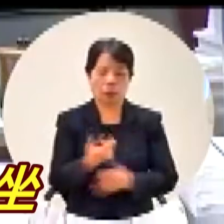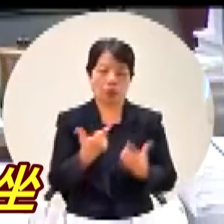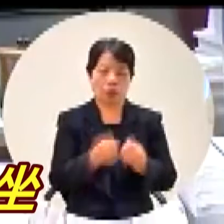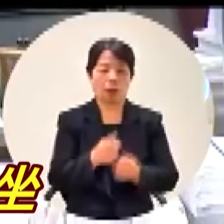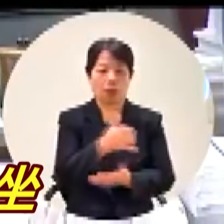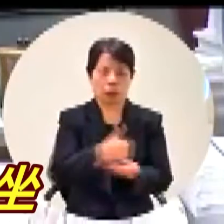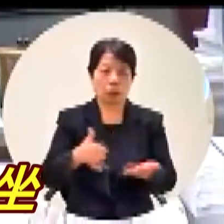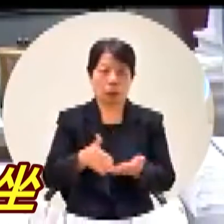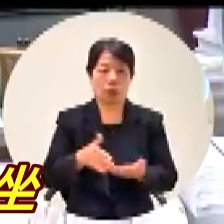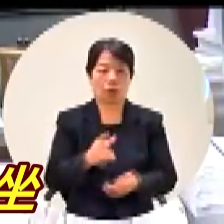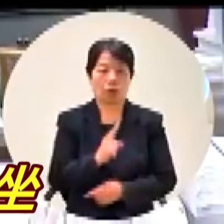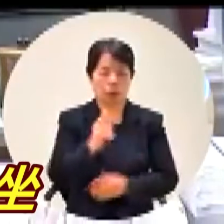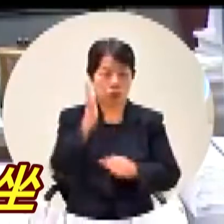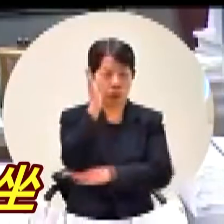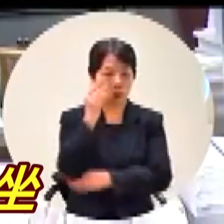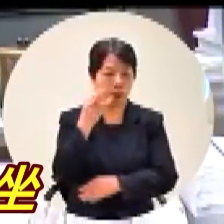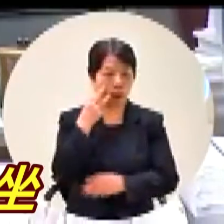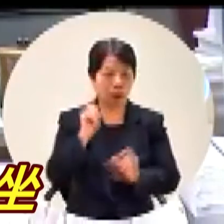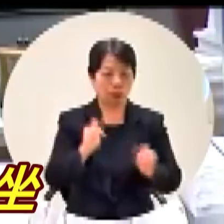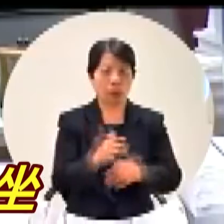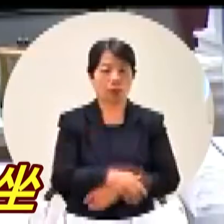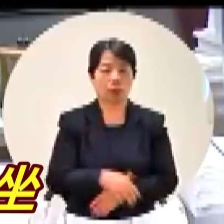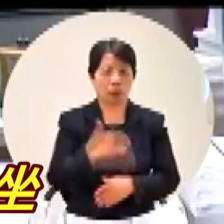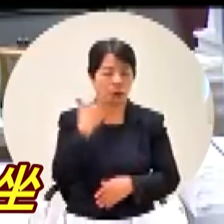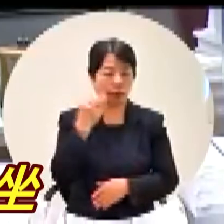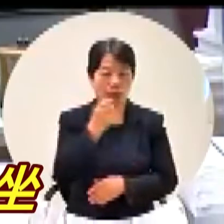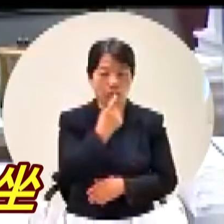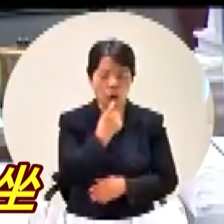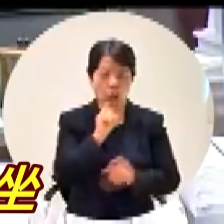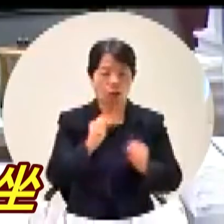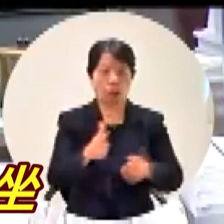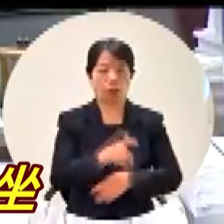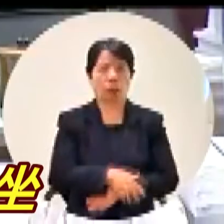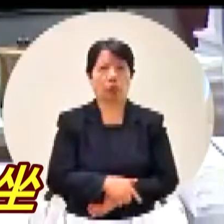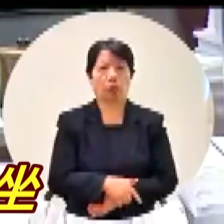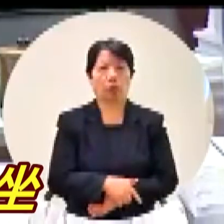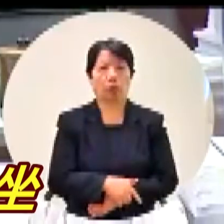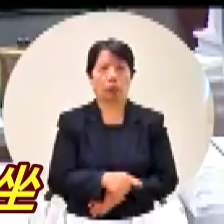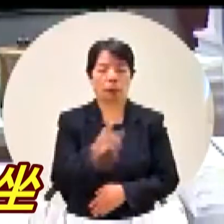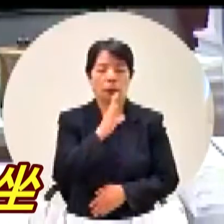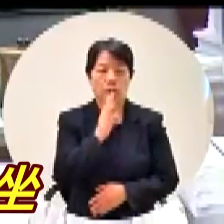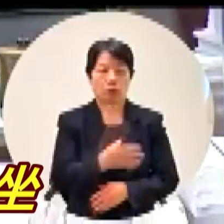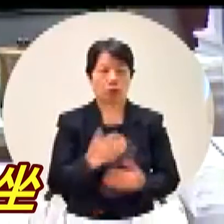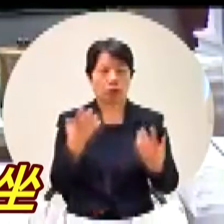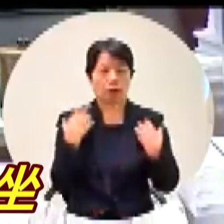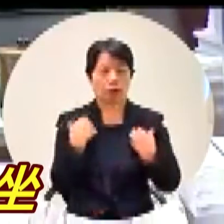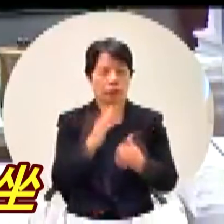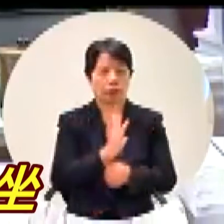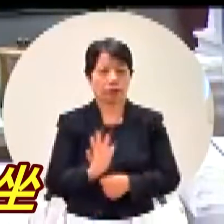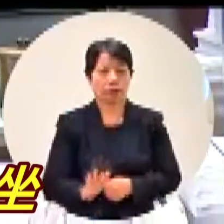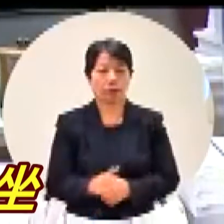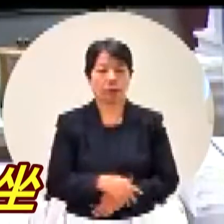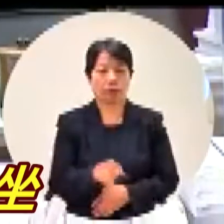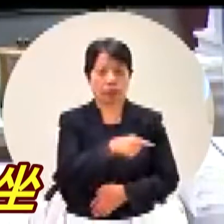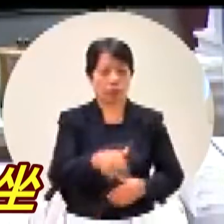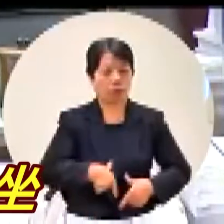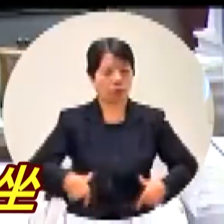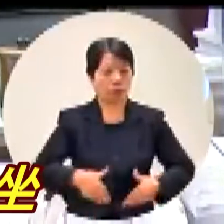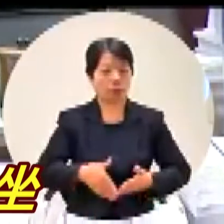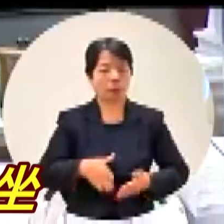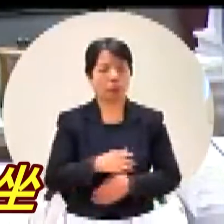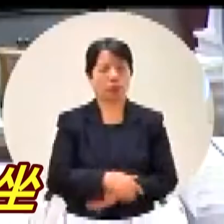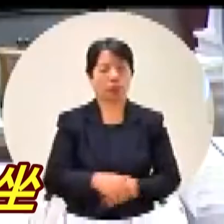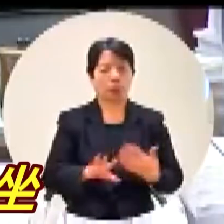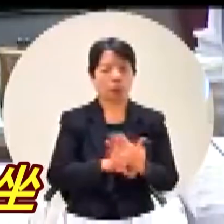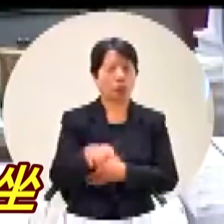这不是政治，这不是蓝绿，这是一个负责任的态度，有气魄一点。外面有